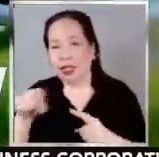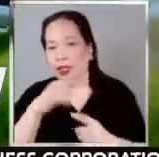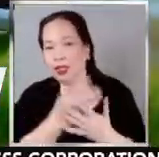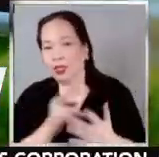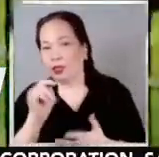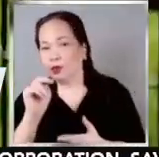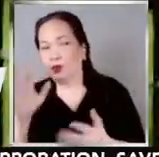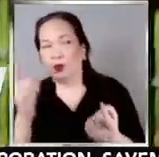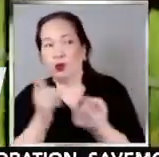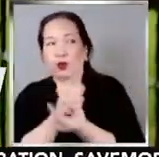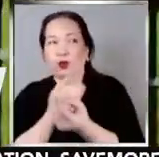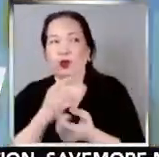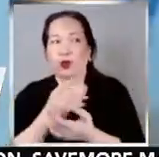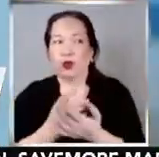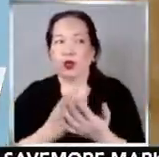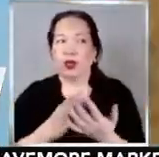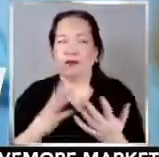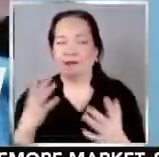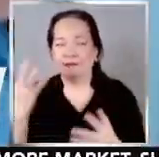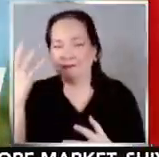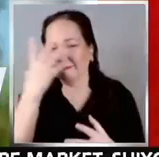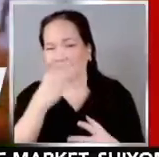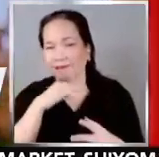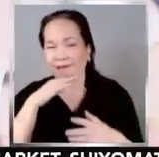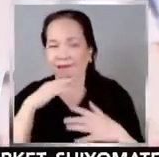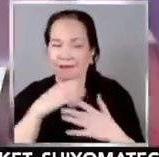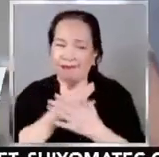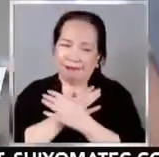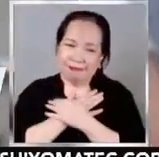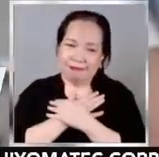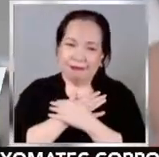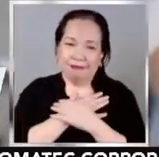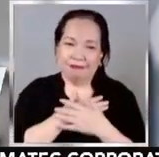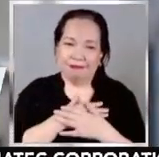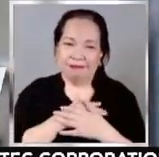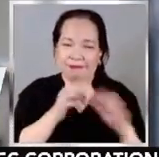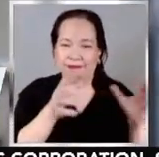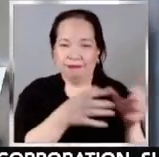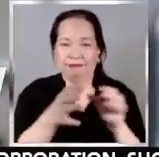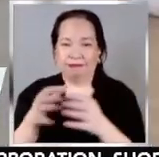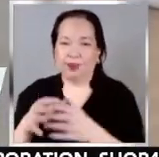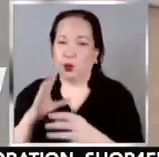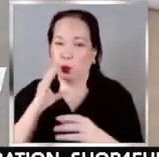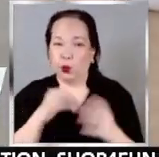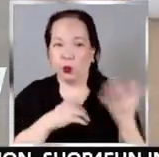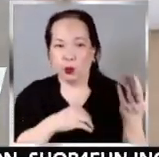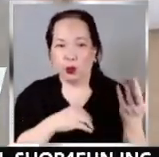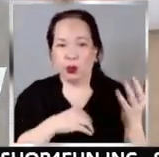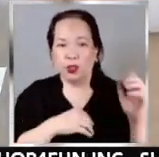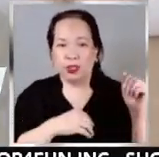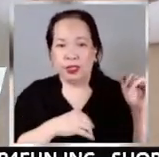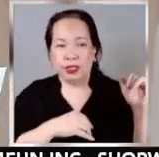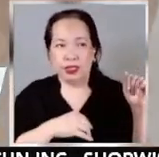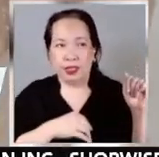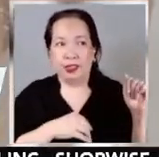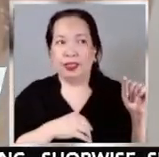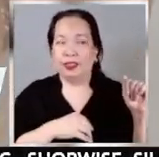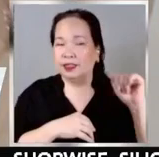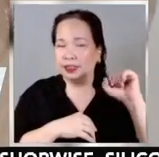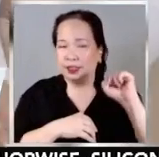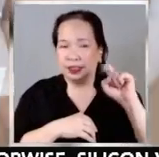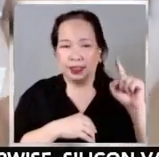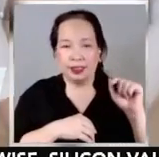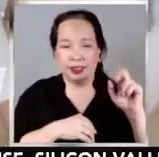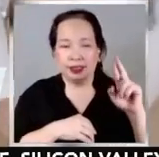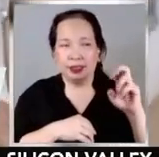mga very charming at magigiliw na Sparkle teens. Binubuo yan ni Aya Domingo, Zyren de la Cruz, Naomi